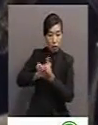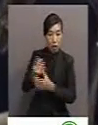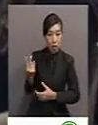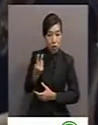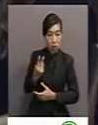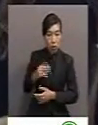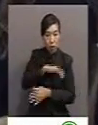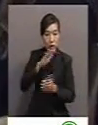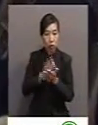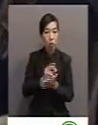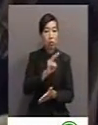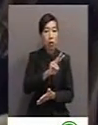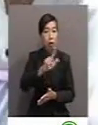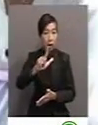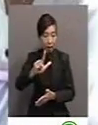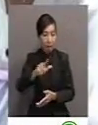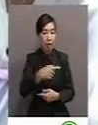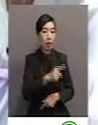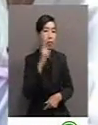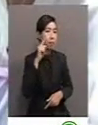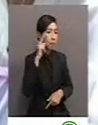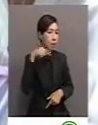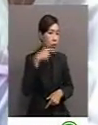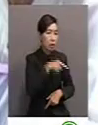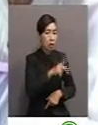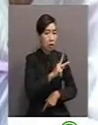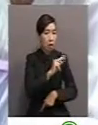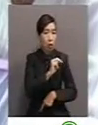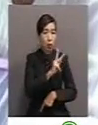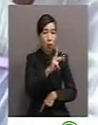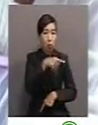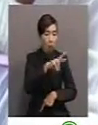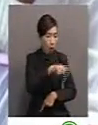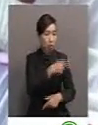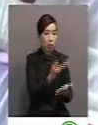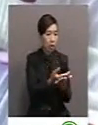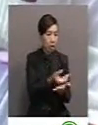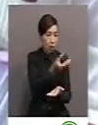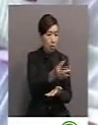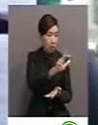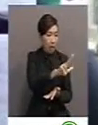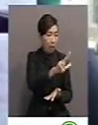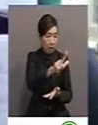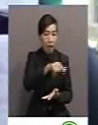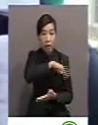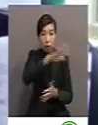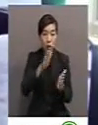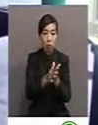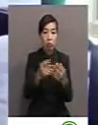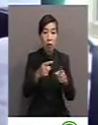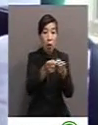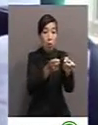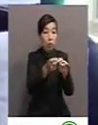รวมกัน2 ล้านพอไปรวมกับคุณกนกพรร่วมลงทุนไปก็เป็นเงิน3 ล้านบาทค่ะแต่ปรากฏว่าทางผู้จัดการภ